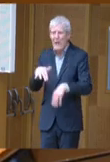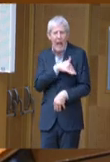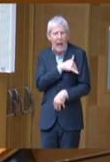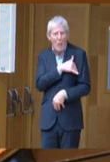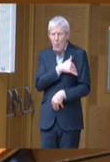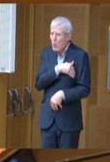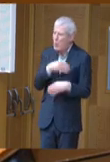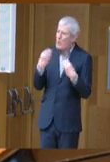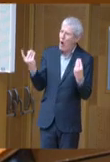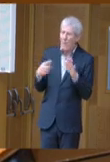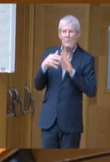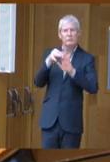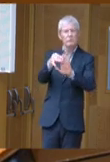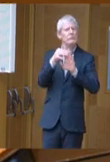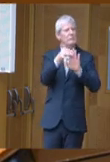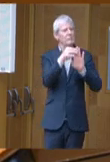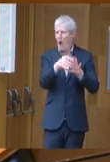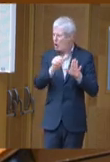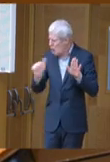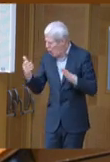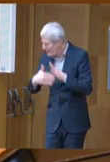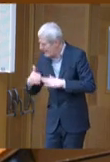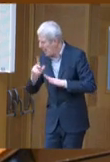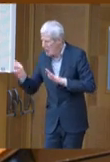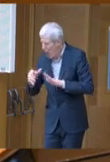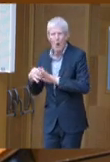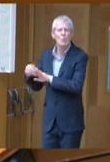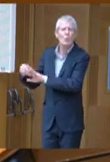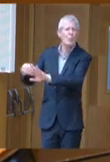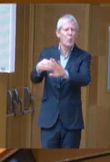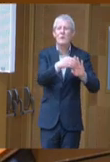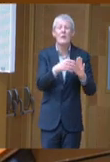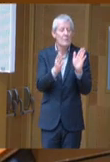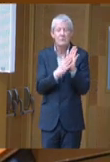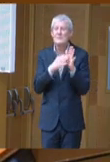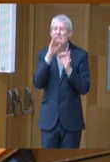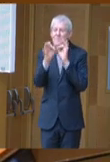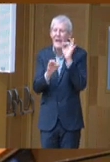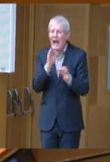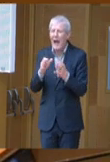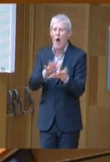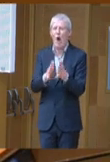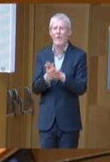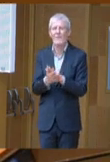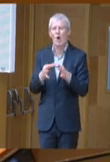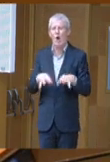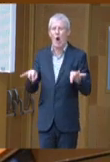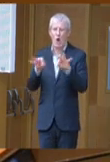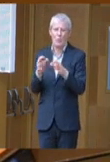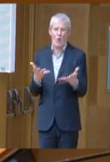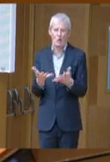alunne, non solo con quelli con disabilità, ma che cos'è la Convenzione ONU, qual è lo scopo della Convenzione ONU